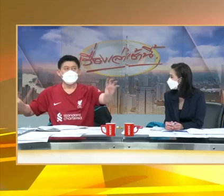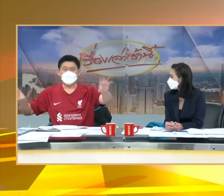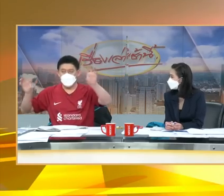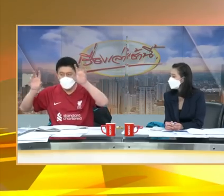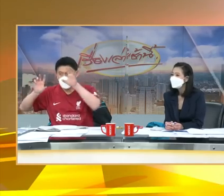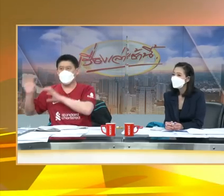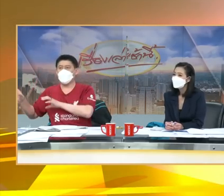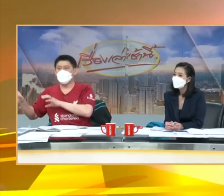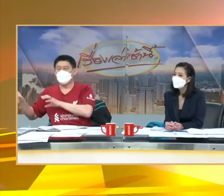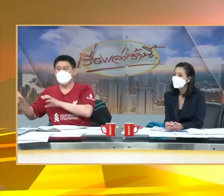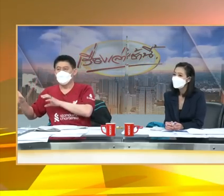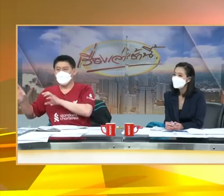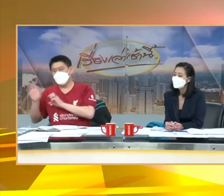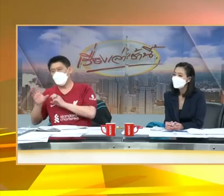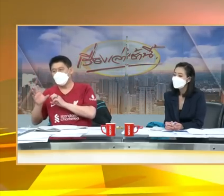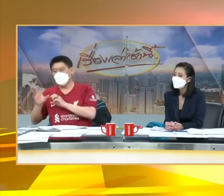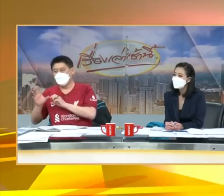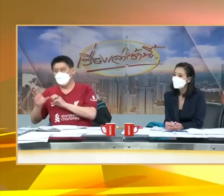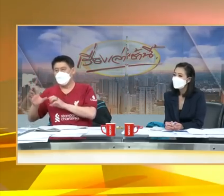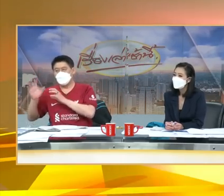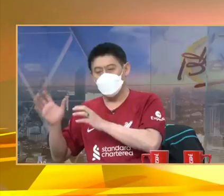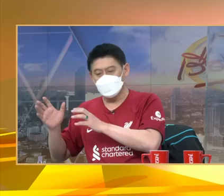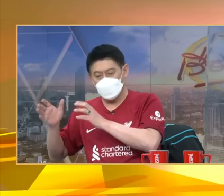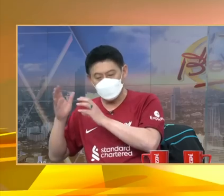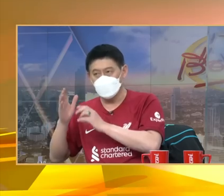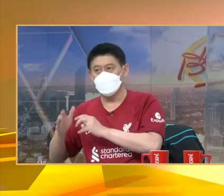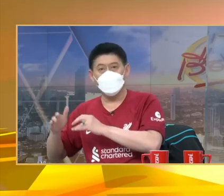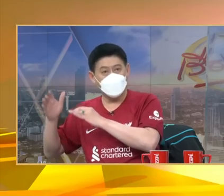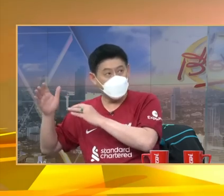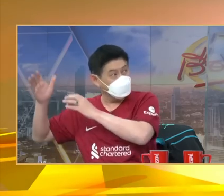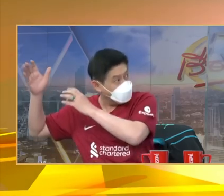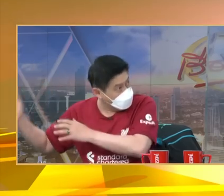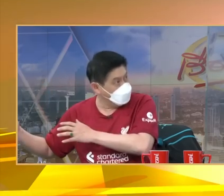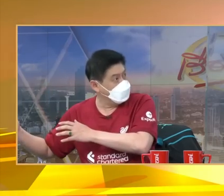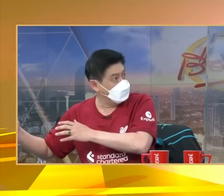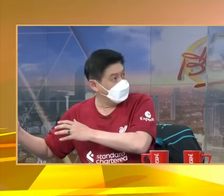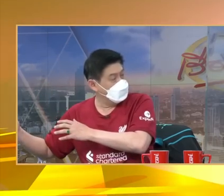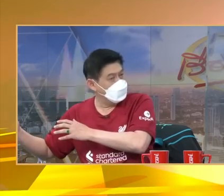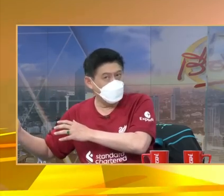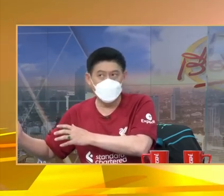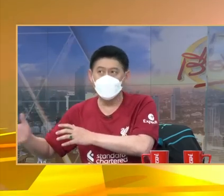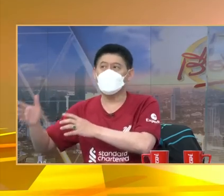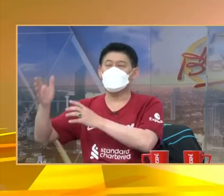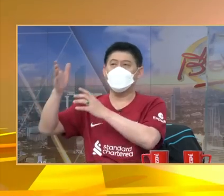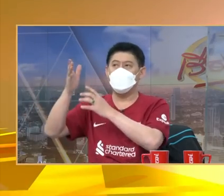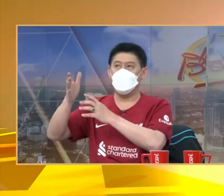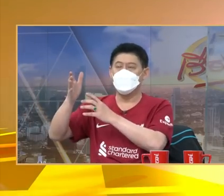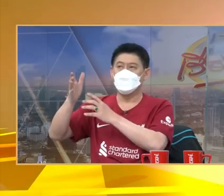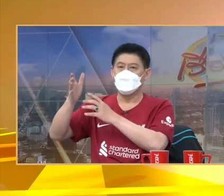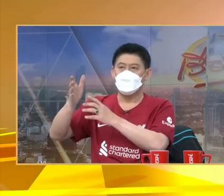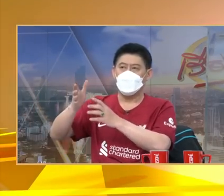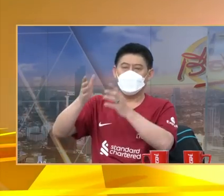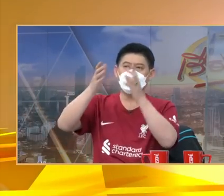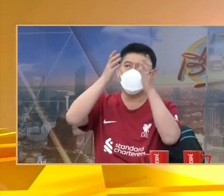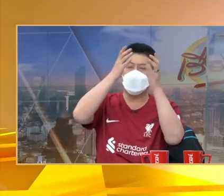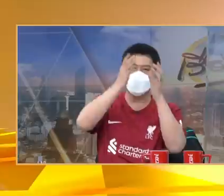เจ้าพ่อหาญ 500บาทบางทีทั้งนั้นอาจจะได้สสเขตเยอะแล้วเพราะมันคิดสสมึงมี